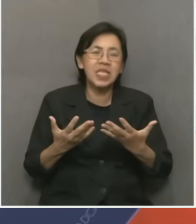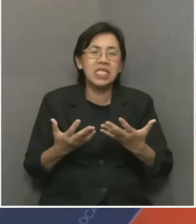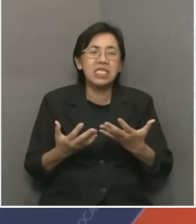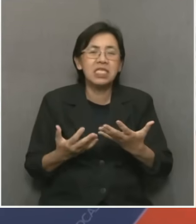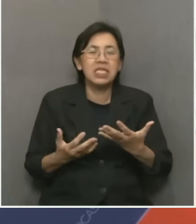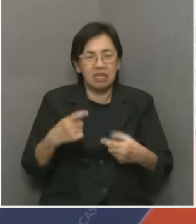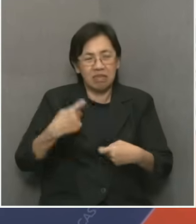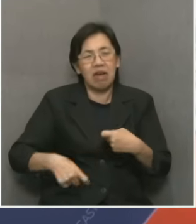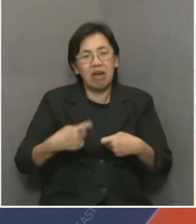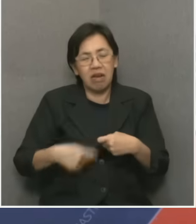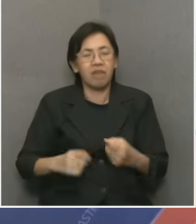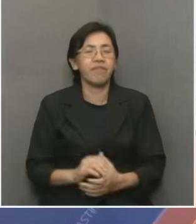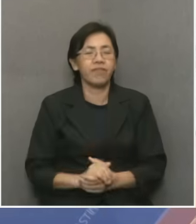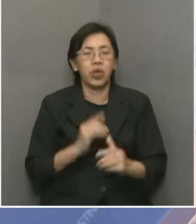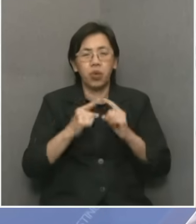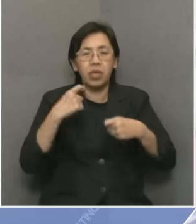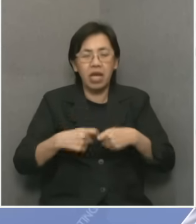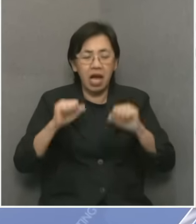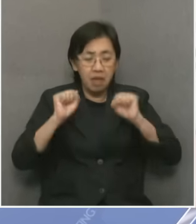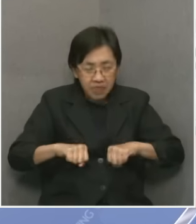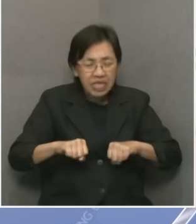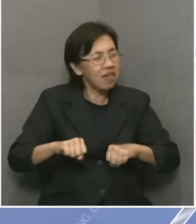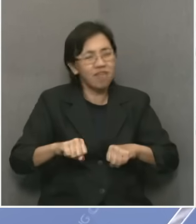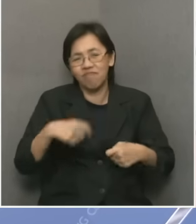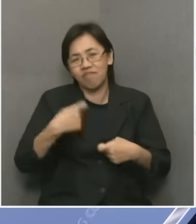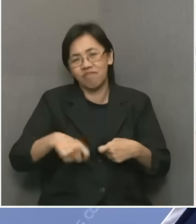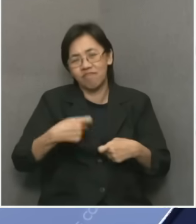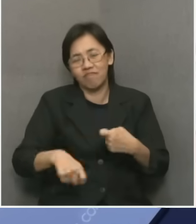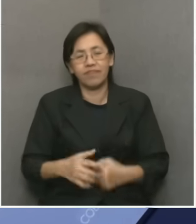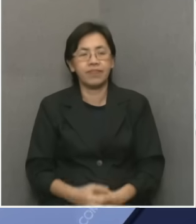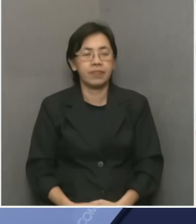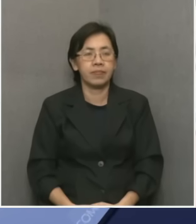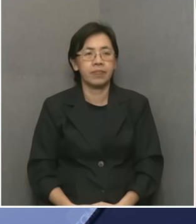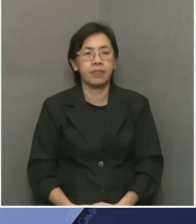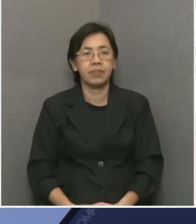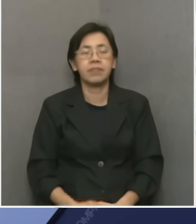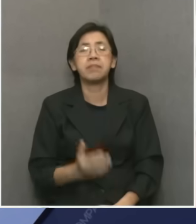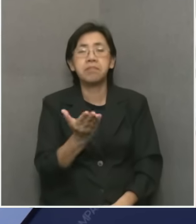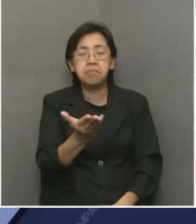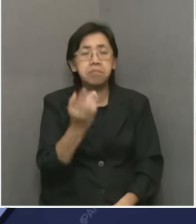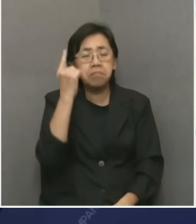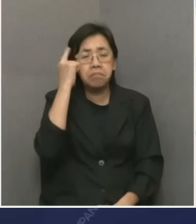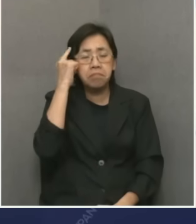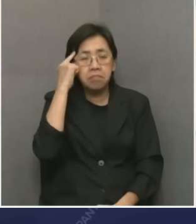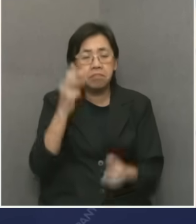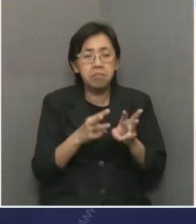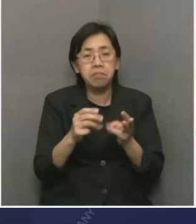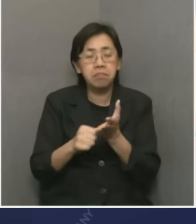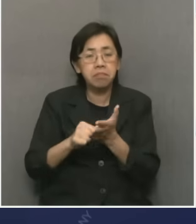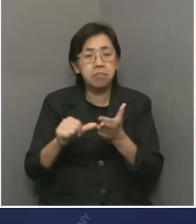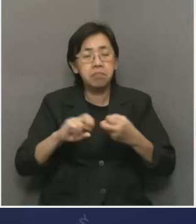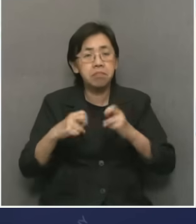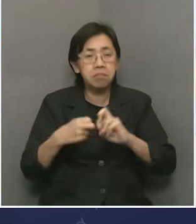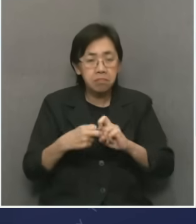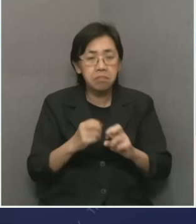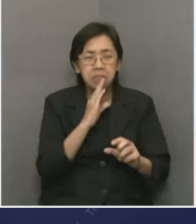ป็นไปได้ยากครับที่จะมีมติร่วมกันออกมา ค่ะแล้วในมุมมองของอาจารย์ล่ะคะสำหรับแนวทางในการแก้ปัญหาที่มีการพู